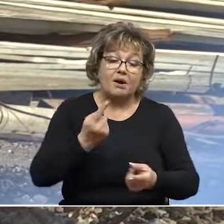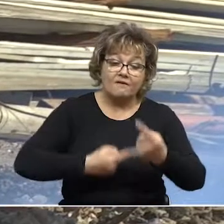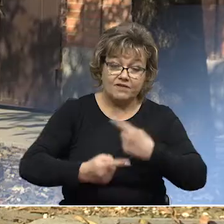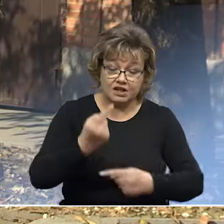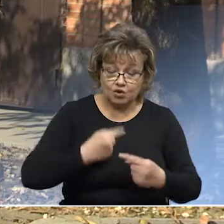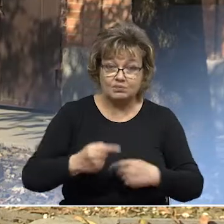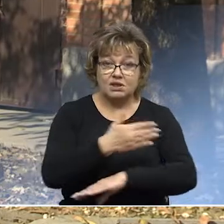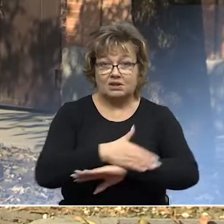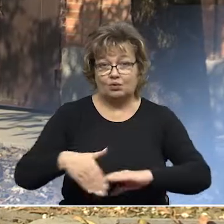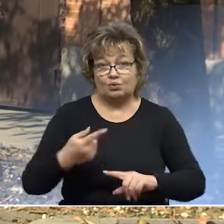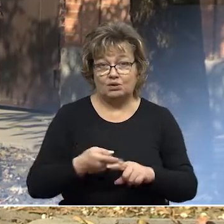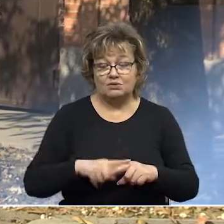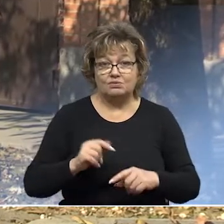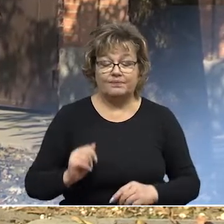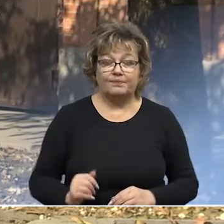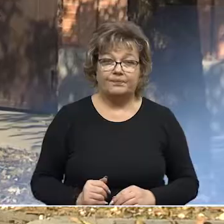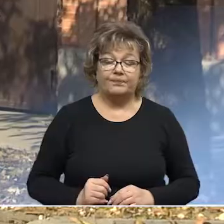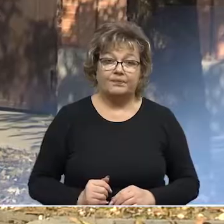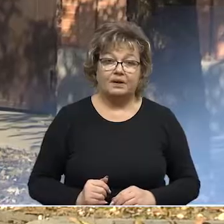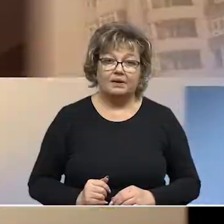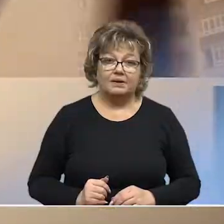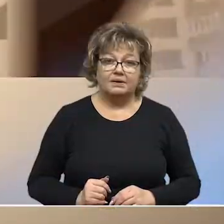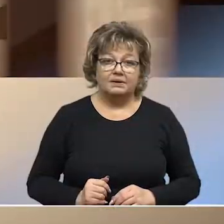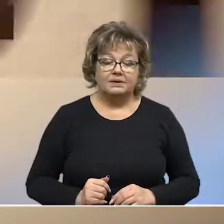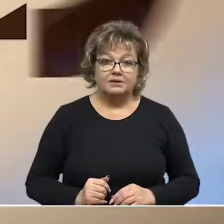программ вернемся на Вяземцево 31.